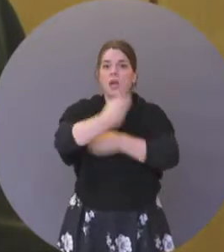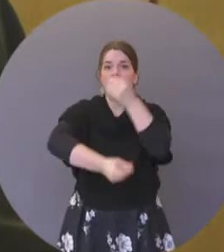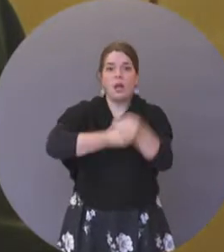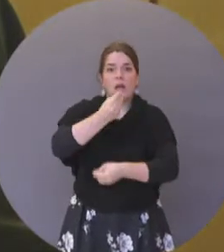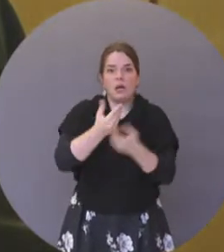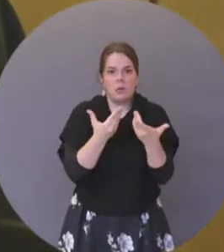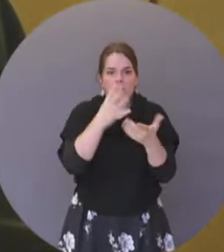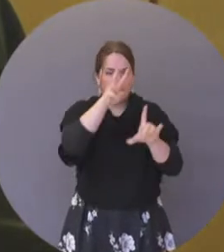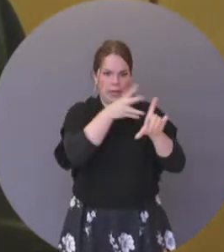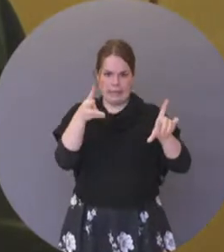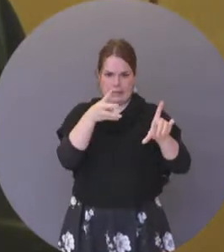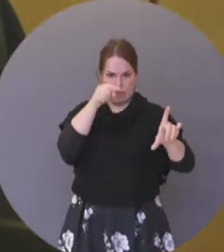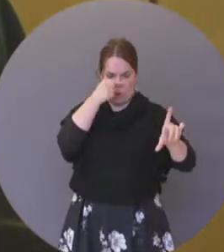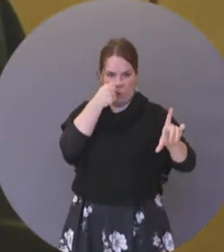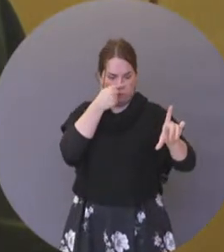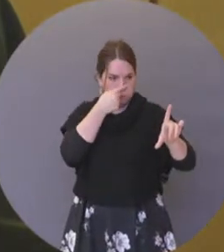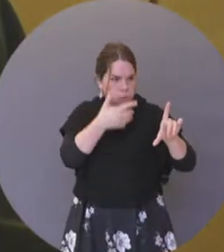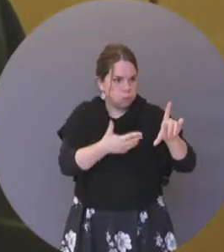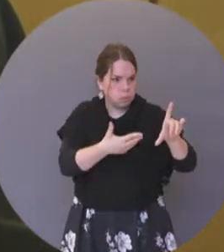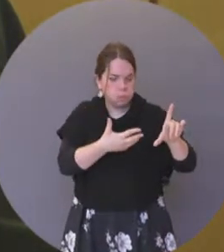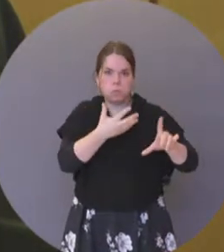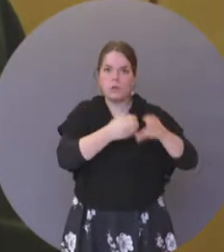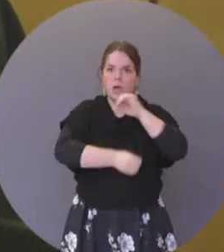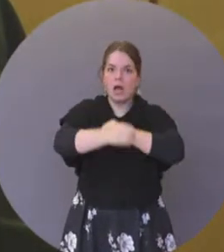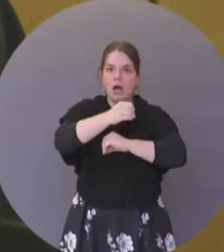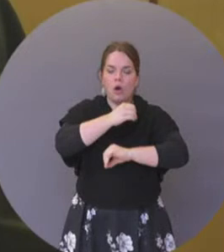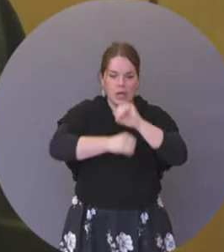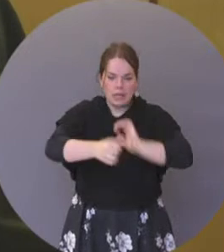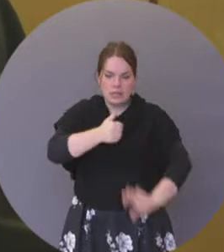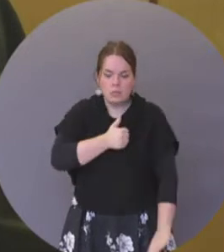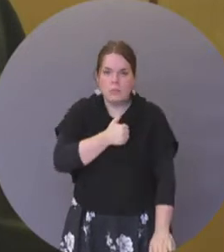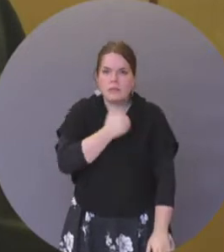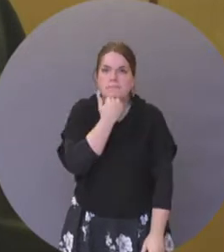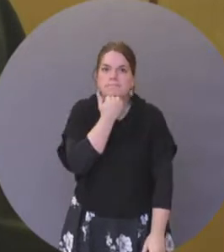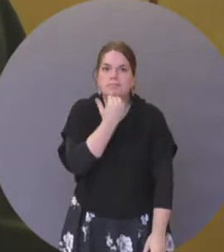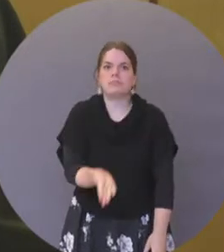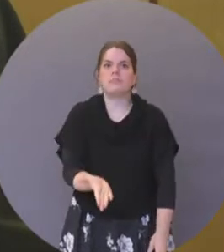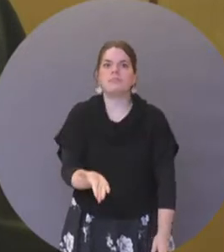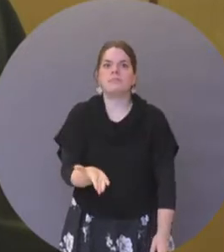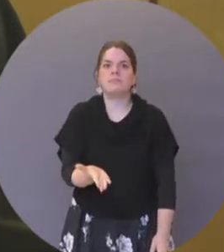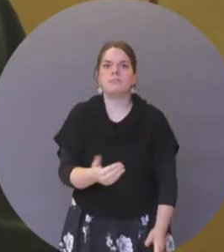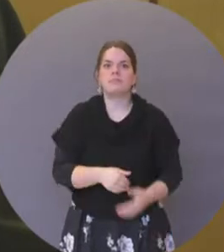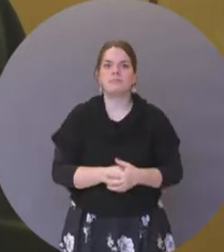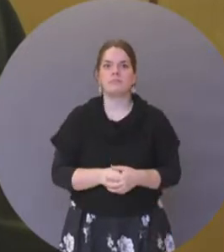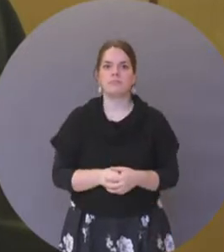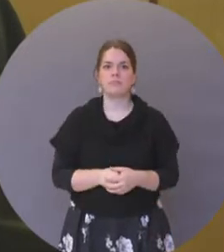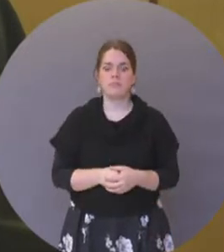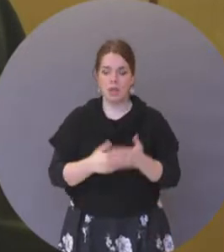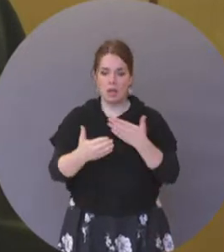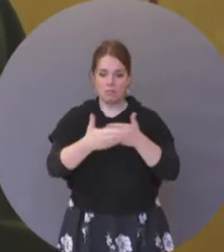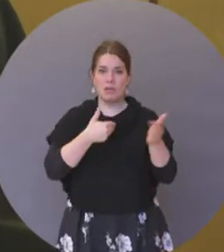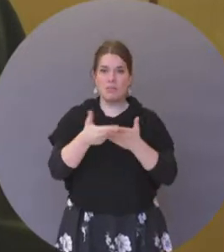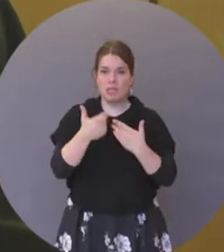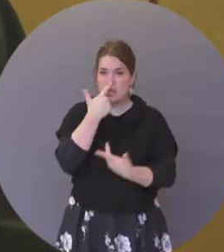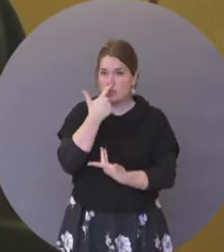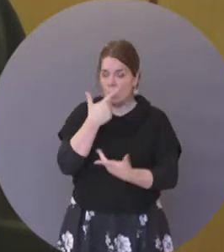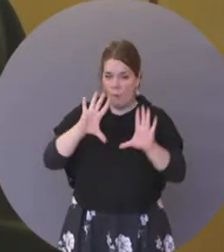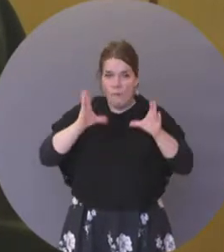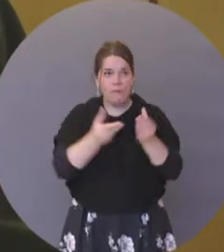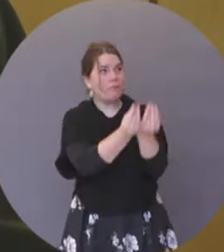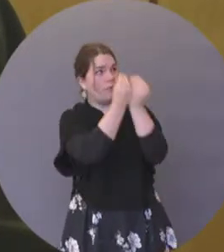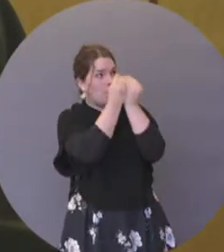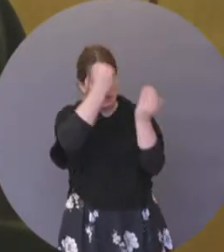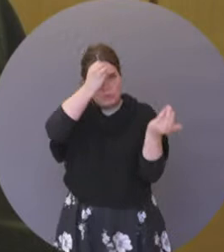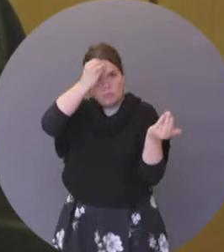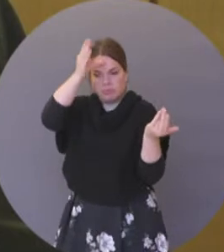avec des plannings Gruyères qui rendent la vie impossible nous constatons aussi un métier trop souvent dépourvu d'une réelle formation lors de